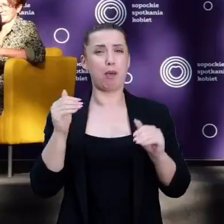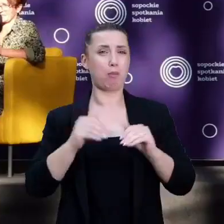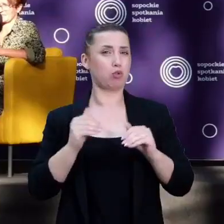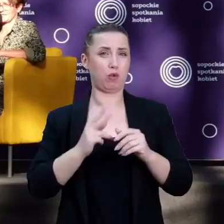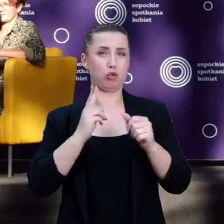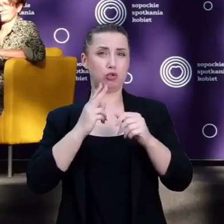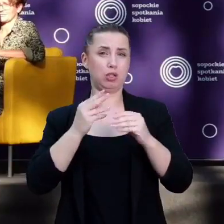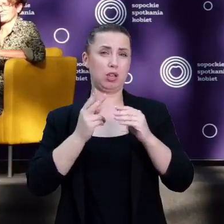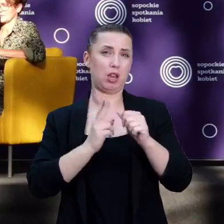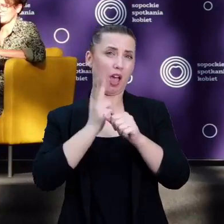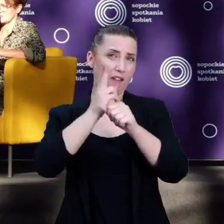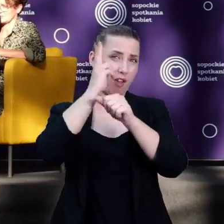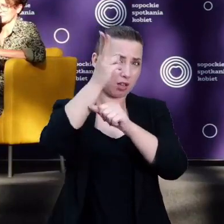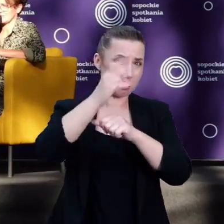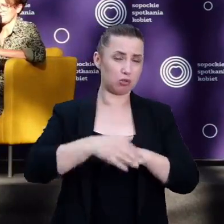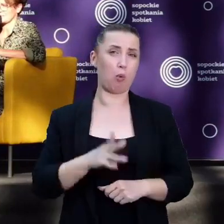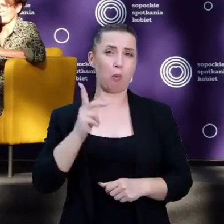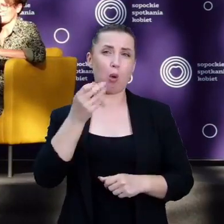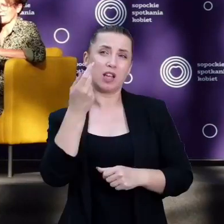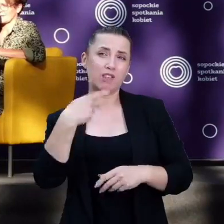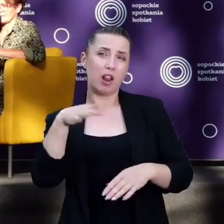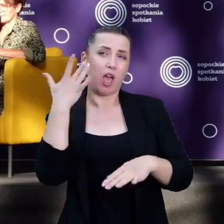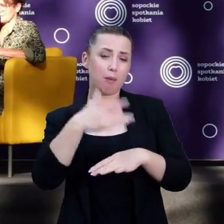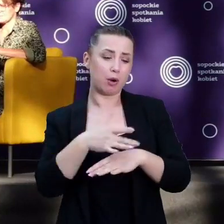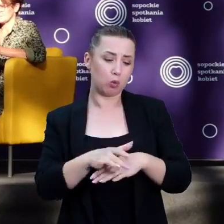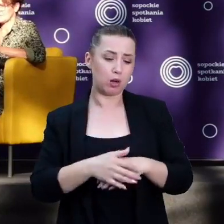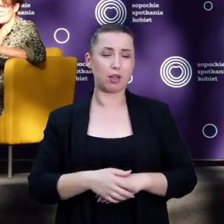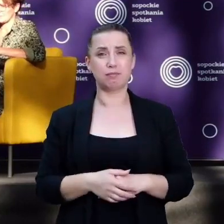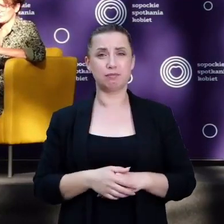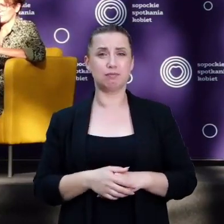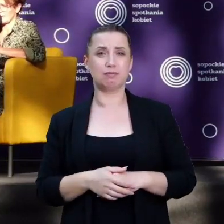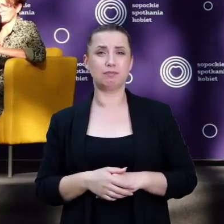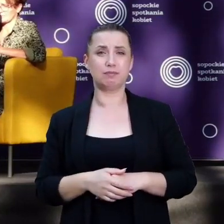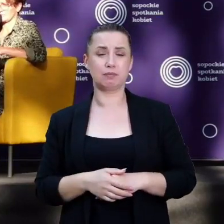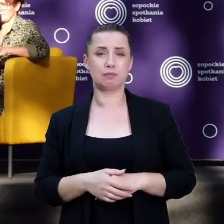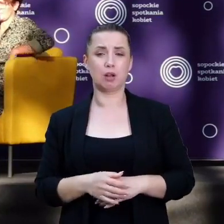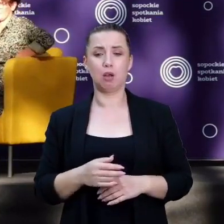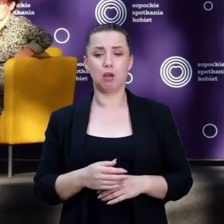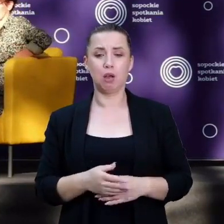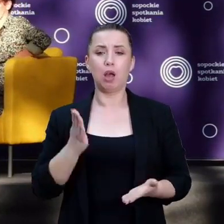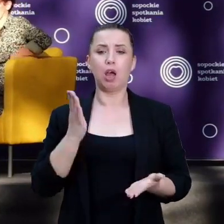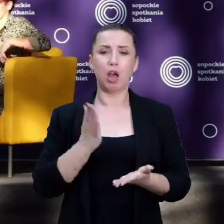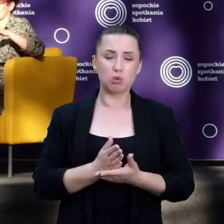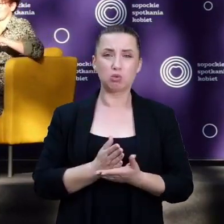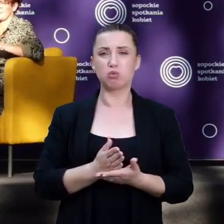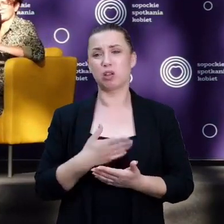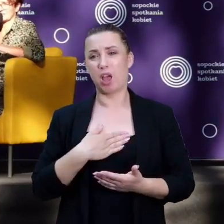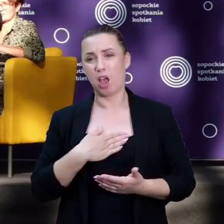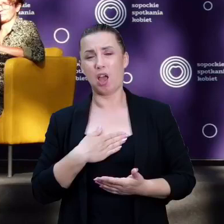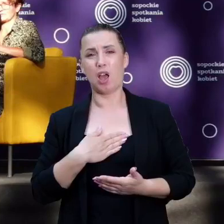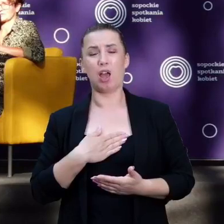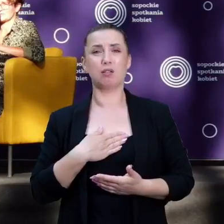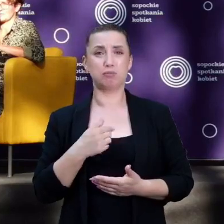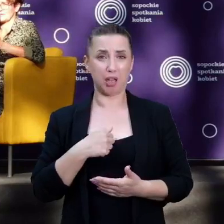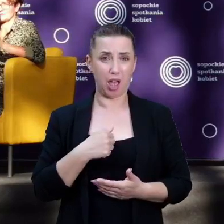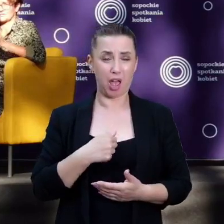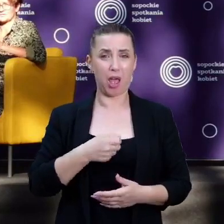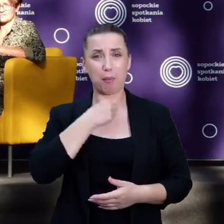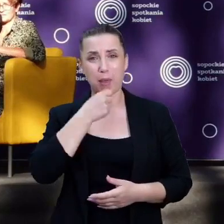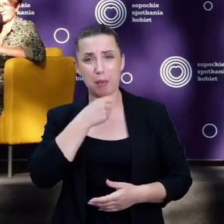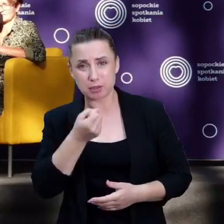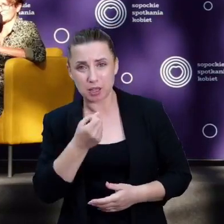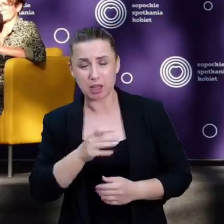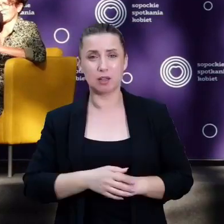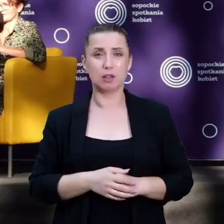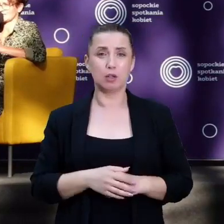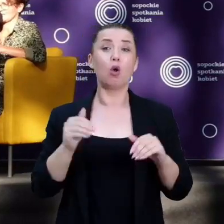bo przejdą na emeryturę. No, jak są tą babcią, co tam smaruje sobie te plecy, żeby podnieść wnuka, to